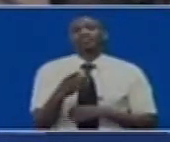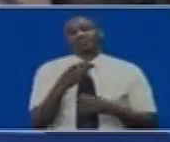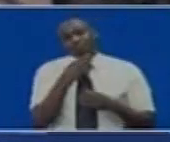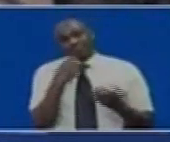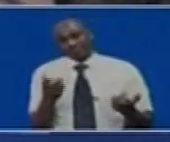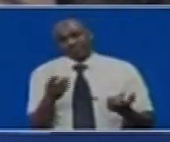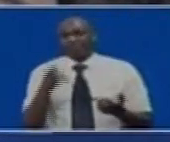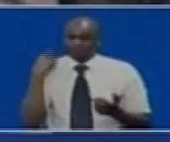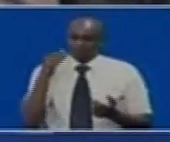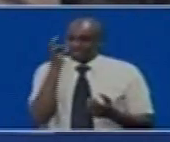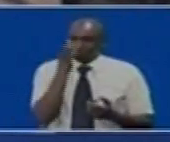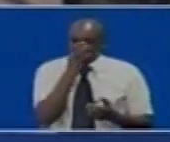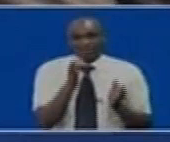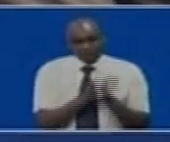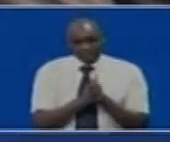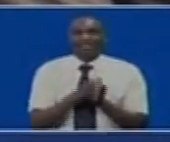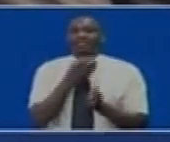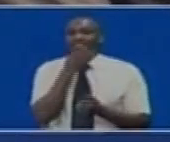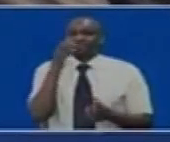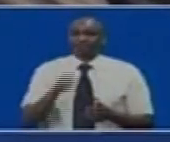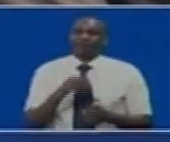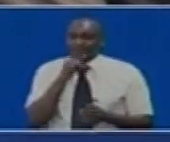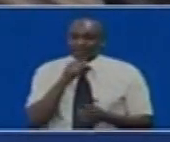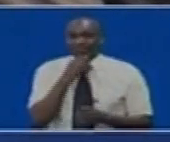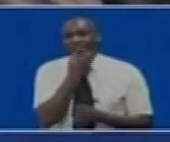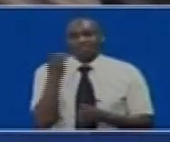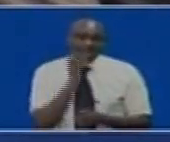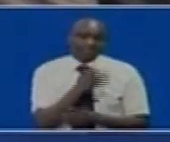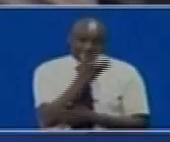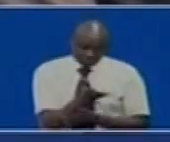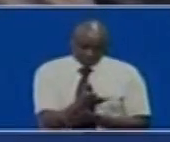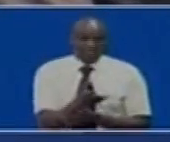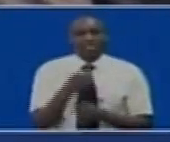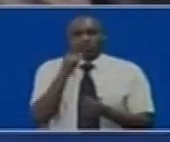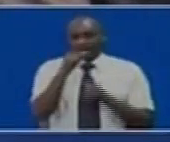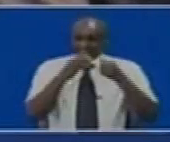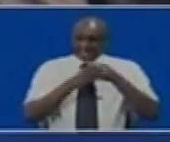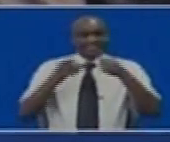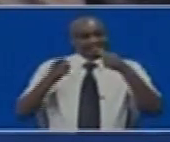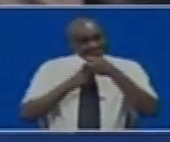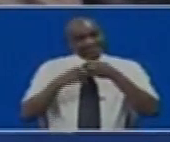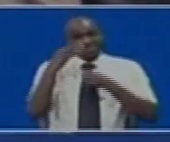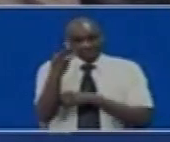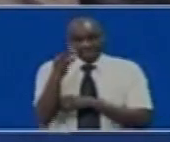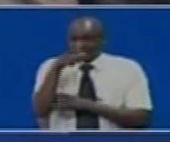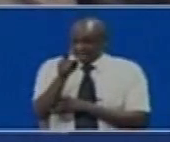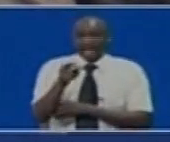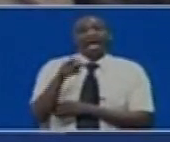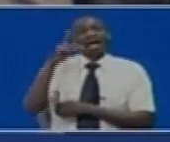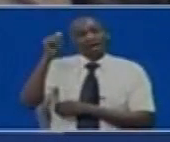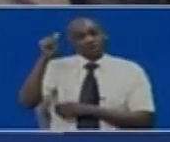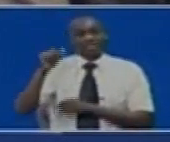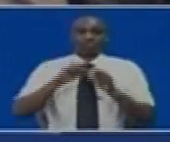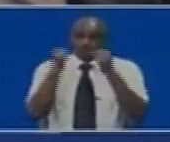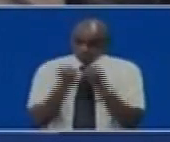Mwai Kibaki na Jomo Kenyatta. Mwaka ukiwa 1963, nje ya ukumbi wa Kaloleni Social Hall, baada